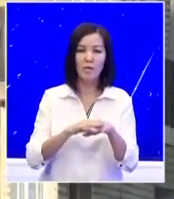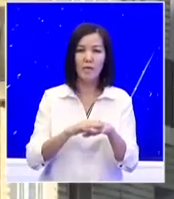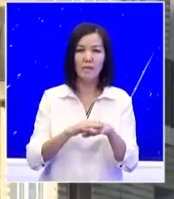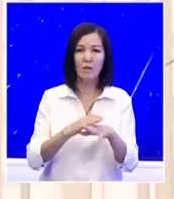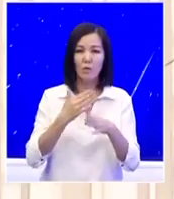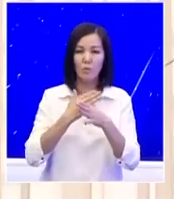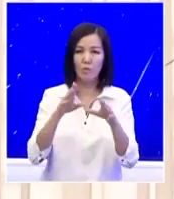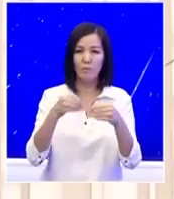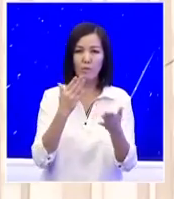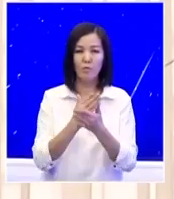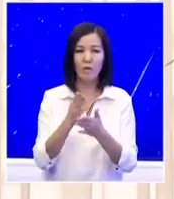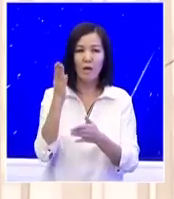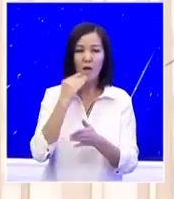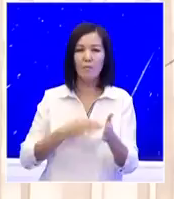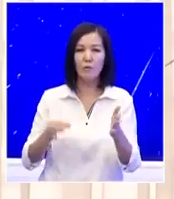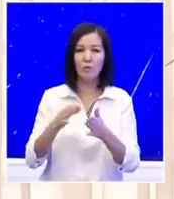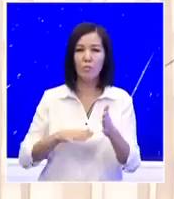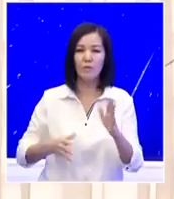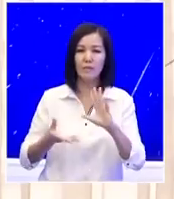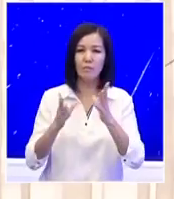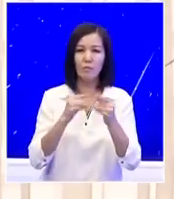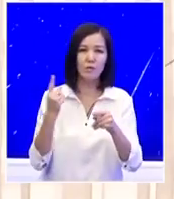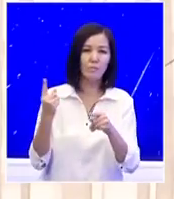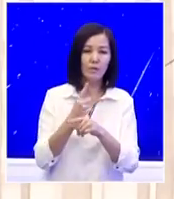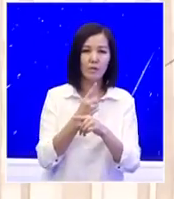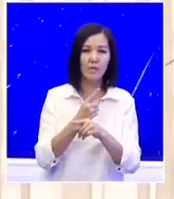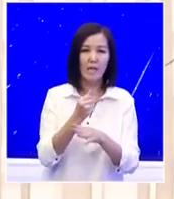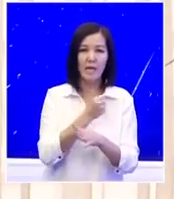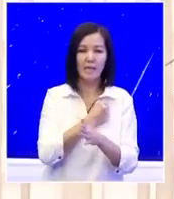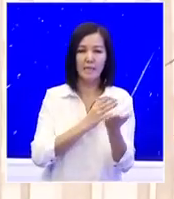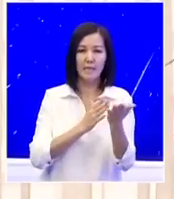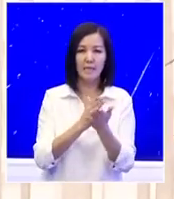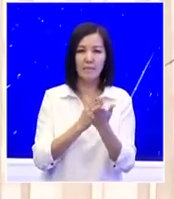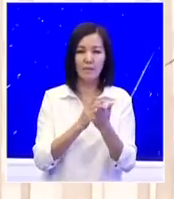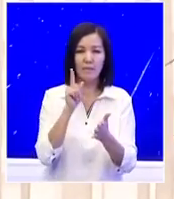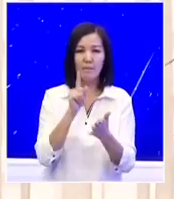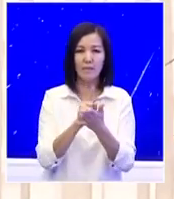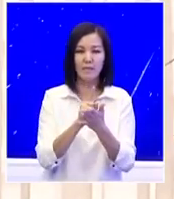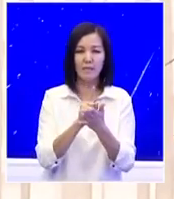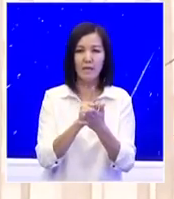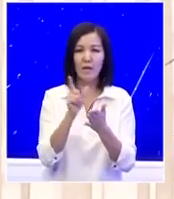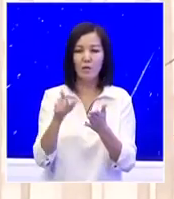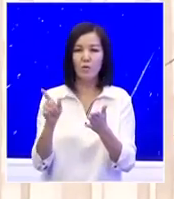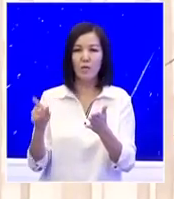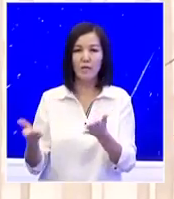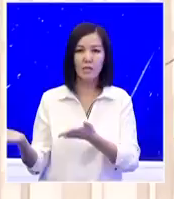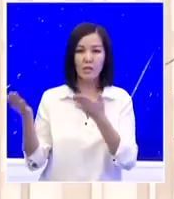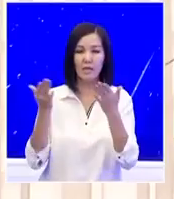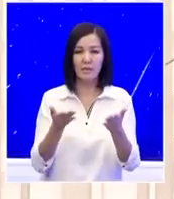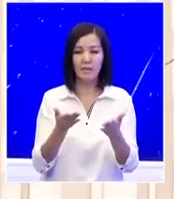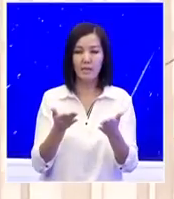жеңілдетіп отыр. Алматы облысы өңірлер арасында алғашы болып әскери қызметке міндетті тұлғаларды қызметке